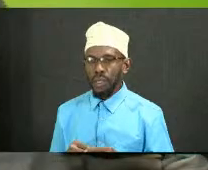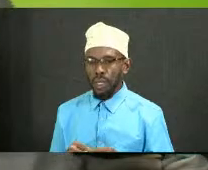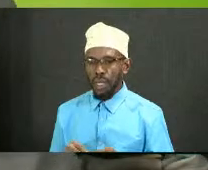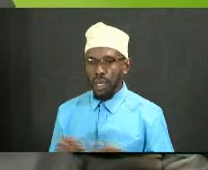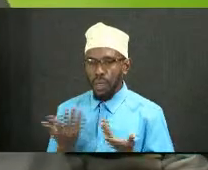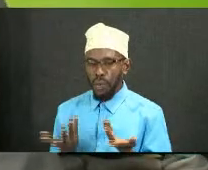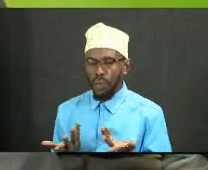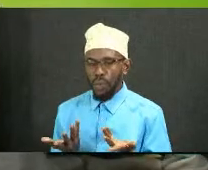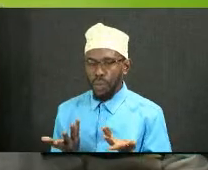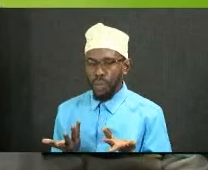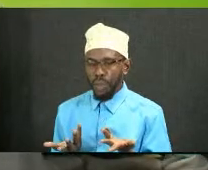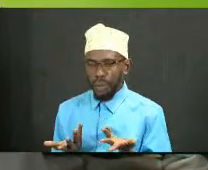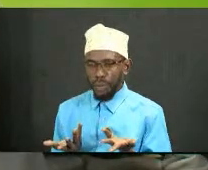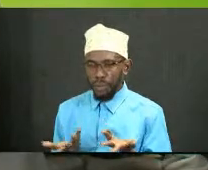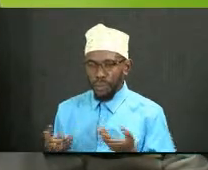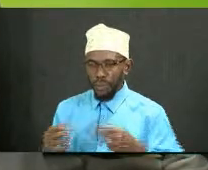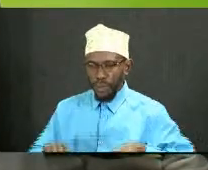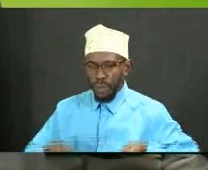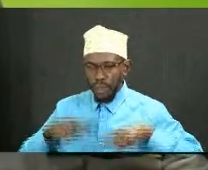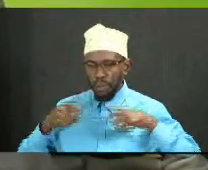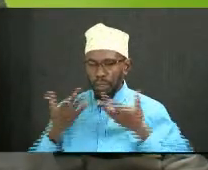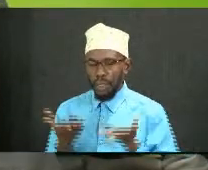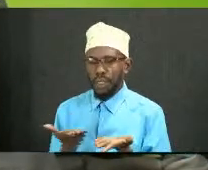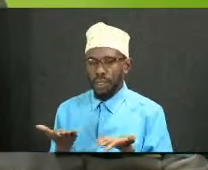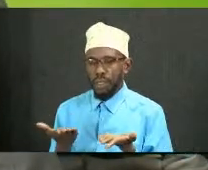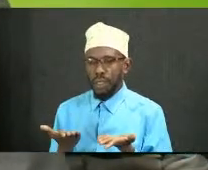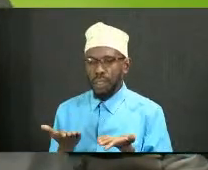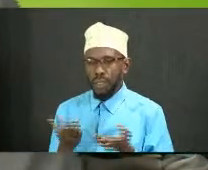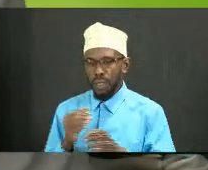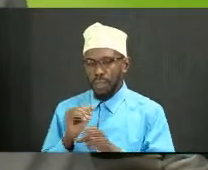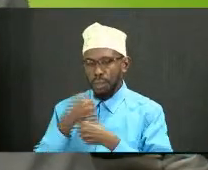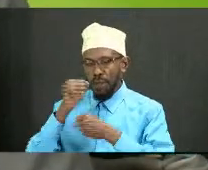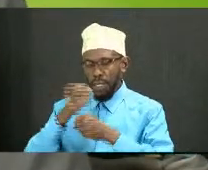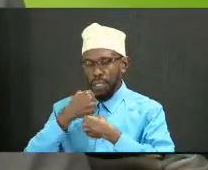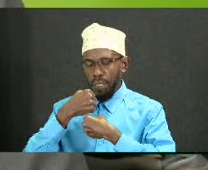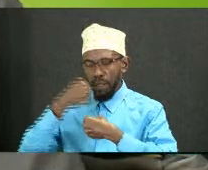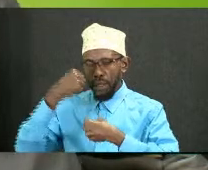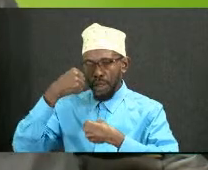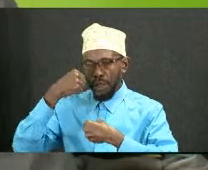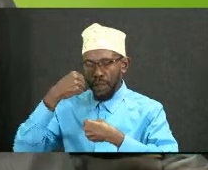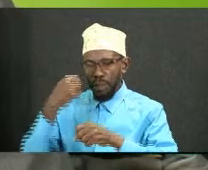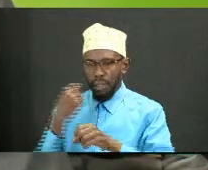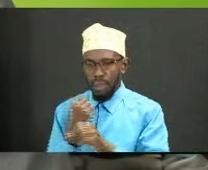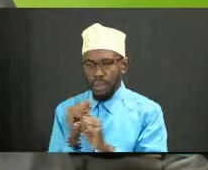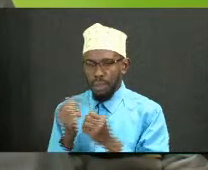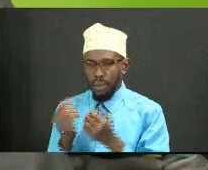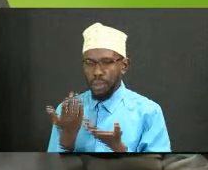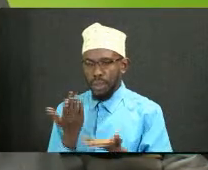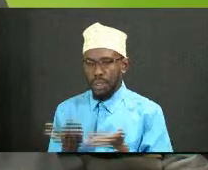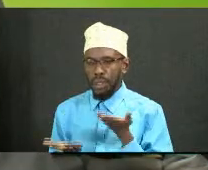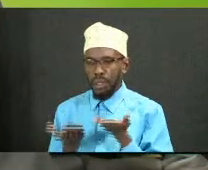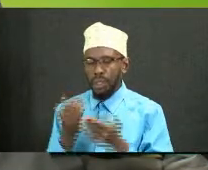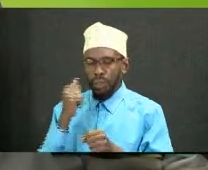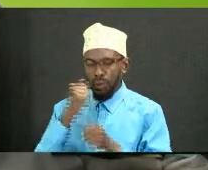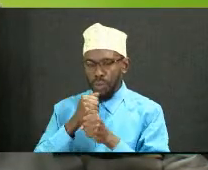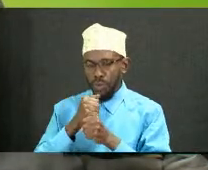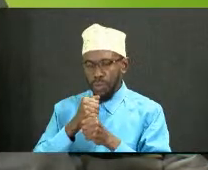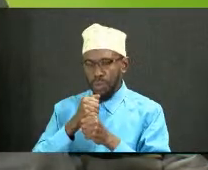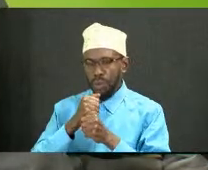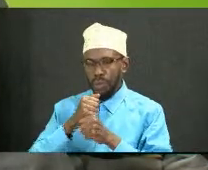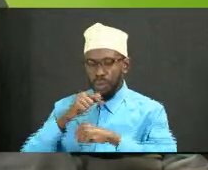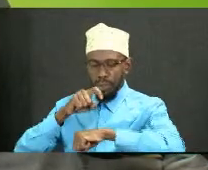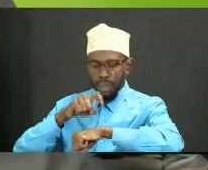jinsi ambavyo mtu anaweza kukabili hali hii na kuboresha mambo ambayo anaweza kuyatekeleza